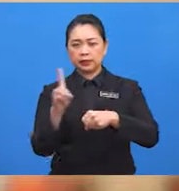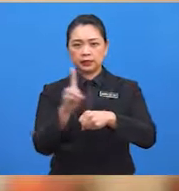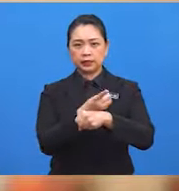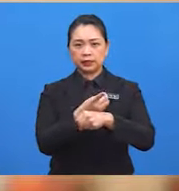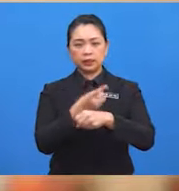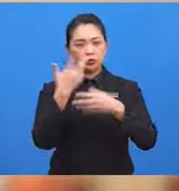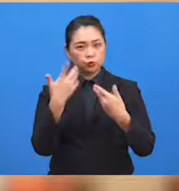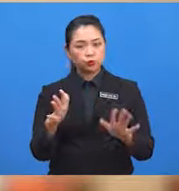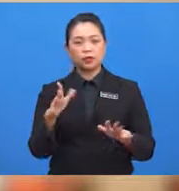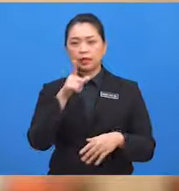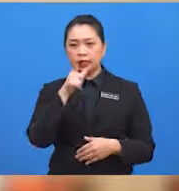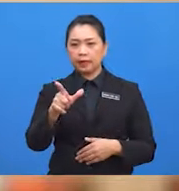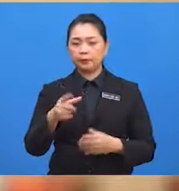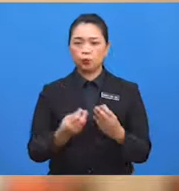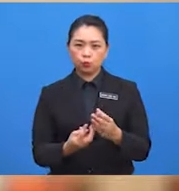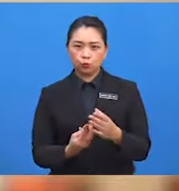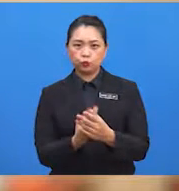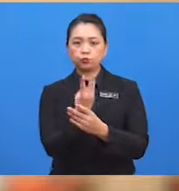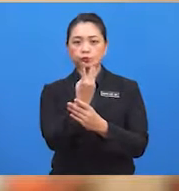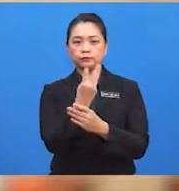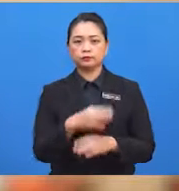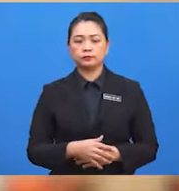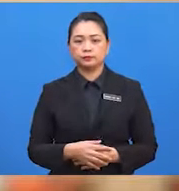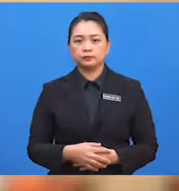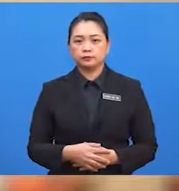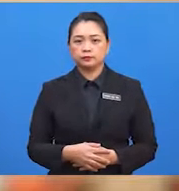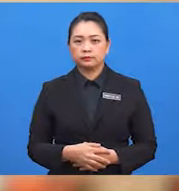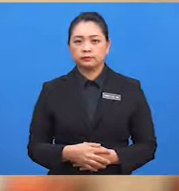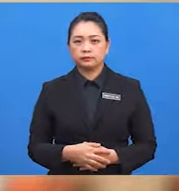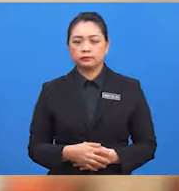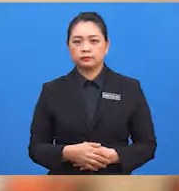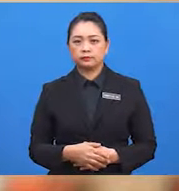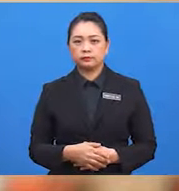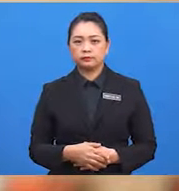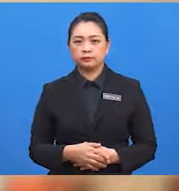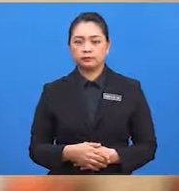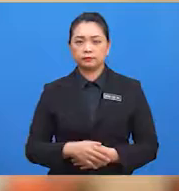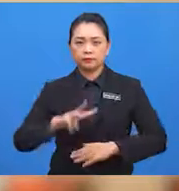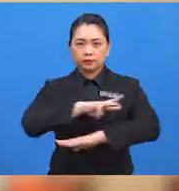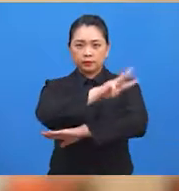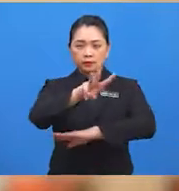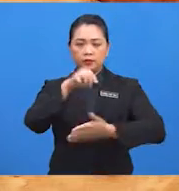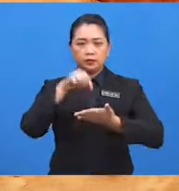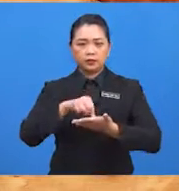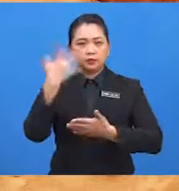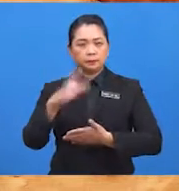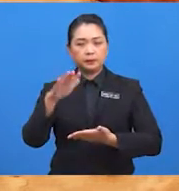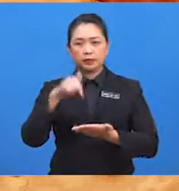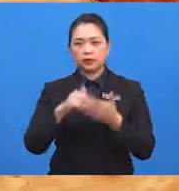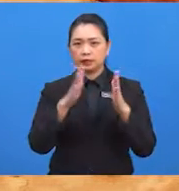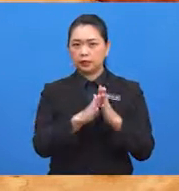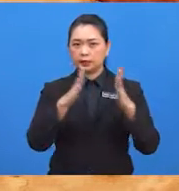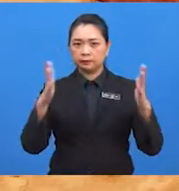penduduk lembah Sungai Indus dengan penduduk di selatan Mesopotamia. Kawasan ini kemudiannya